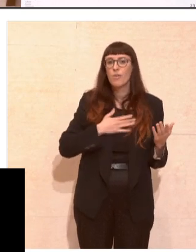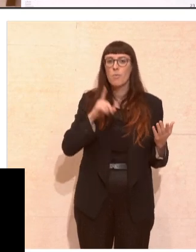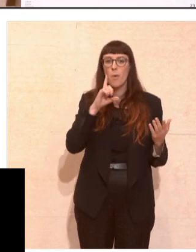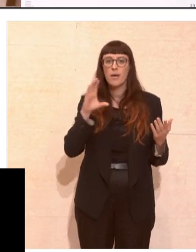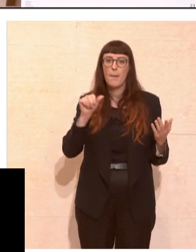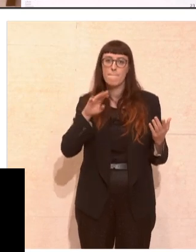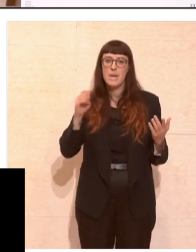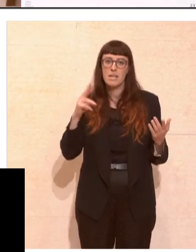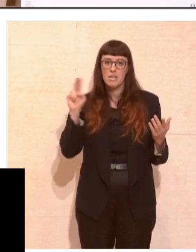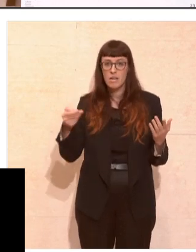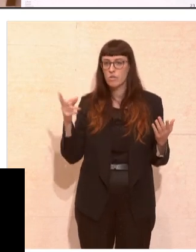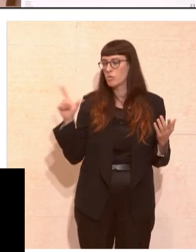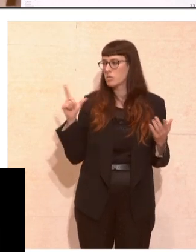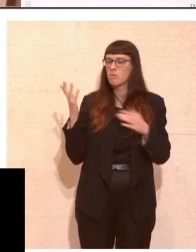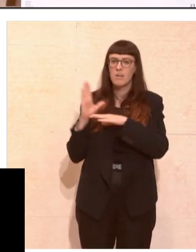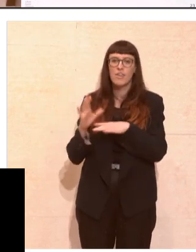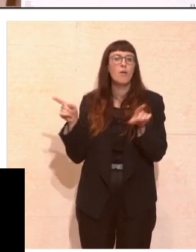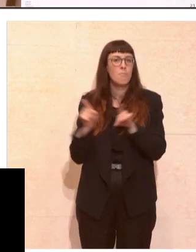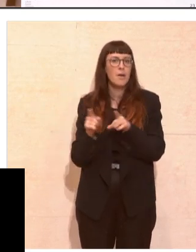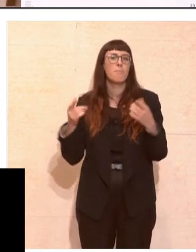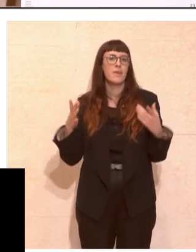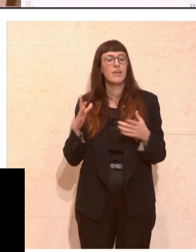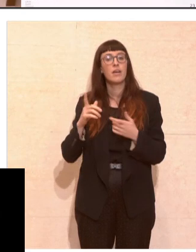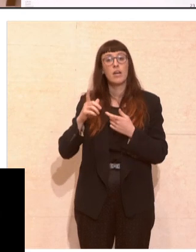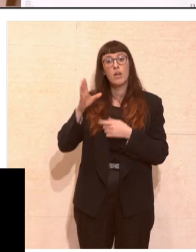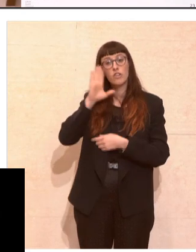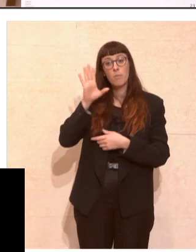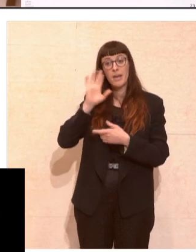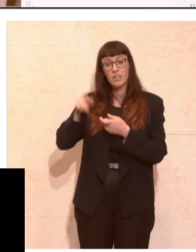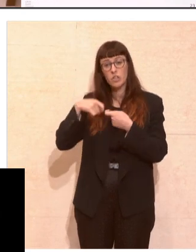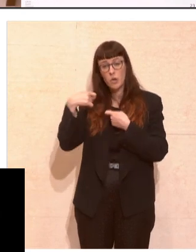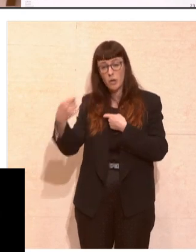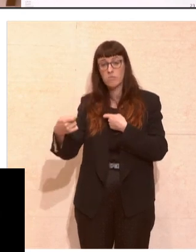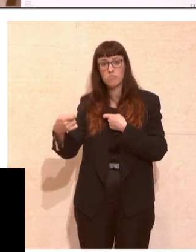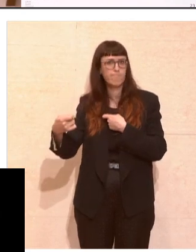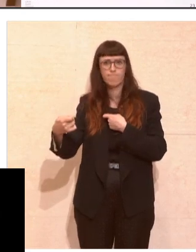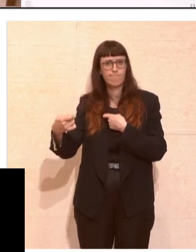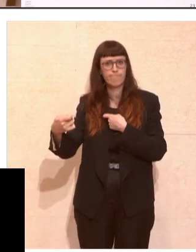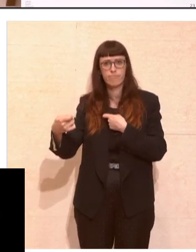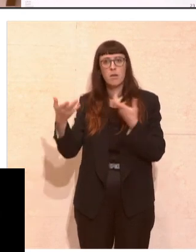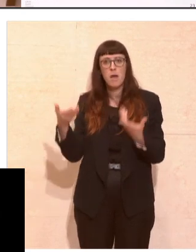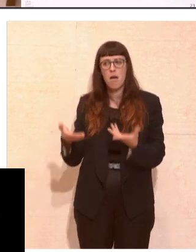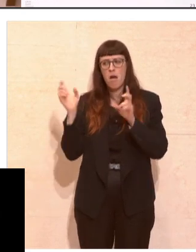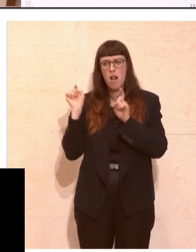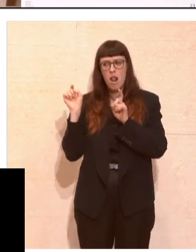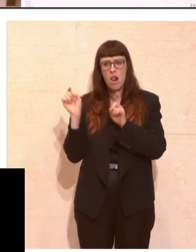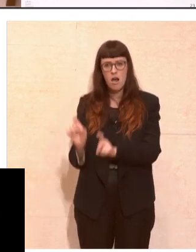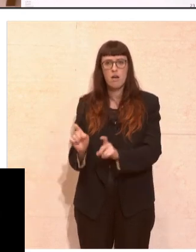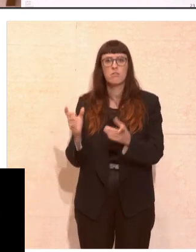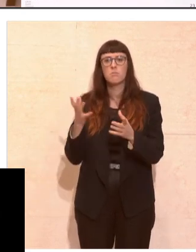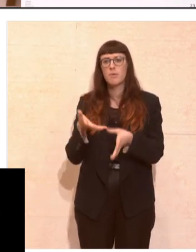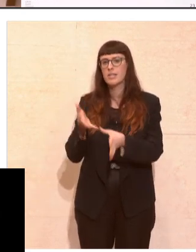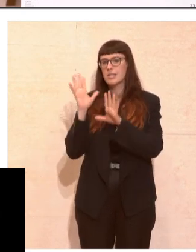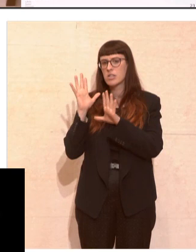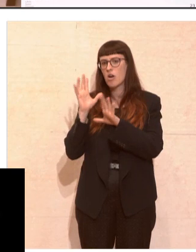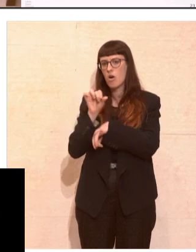que la durée de sommeil, c'est à garder en tête, là, que la durée de sommeil est de plus en plus écourtée au fil potentiellement des